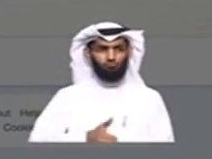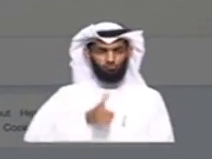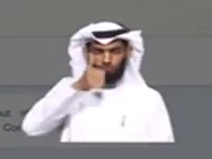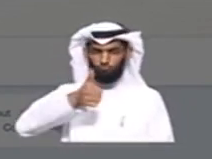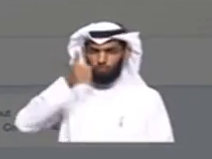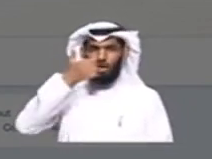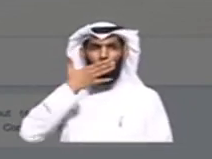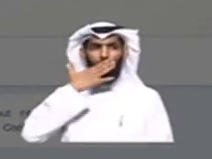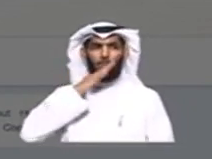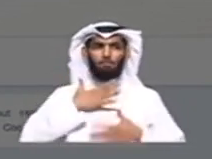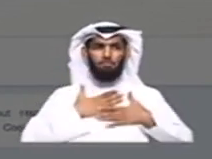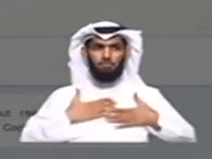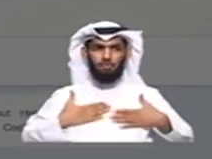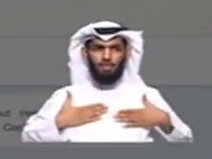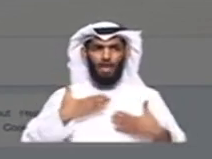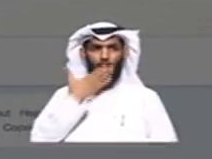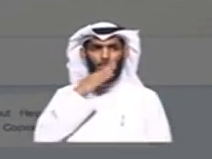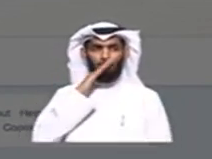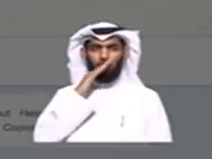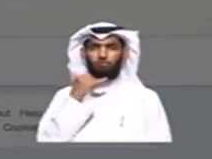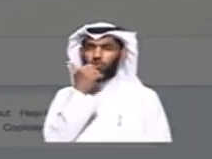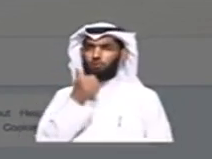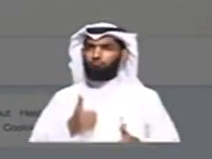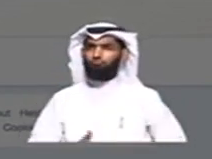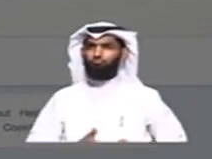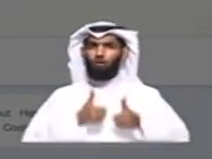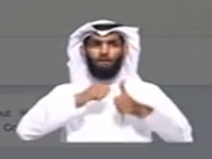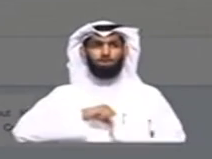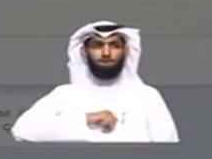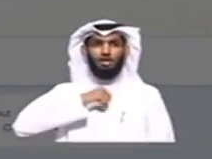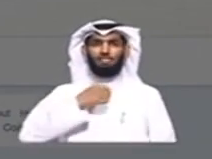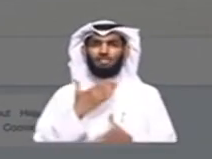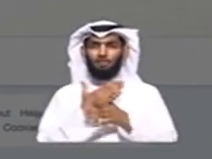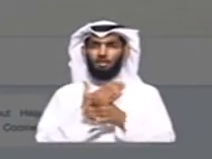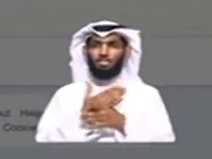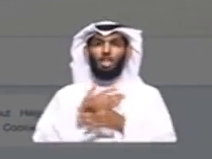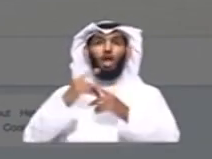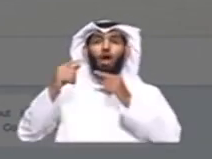وفرح، وهذا امر يدعو للفخر. مجرد مشاركتنا في المسابقه، نفس